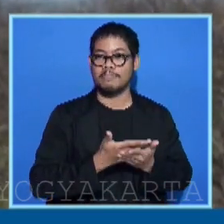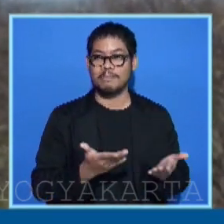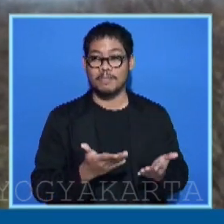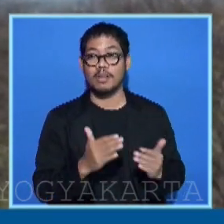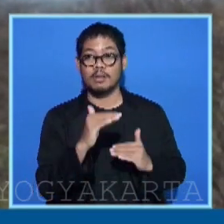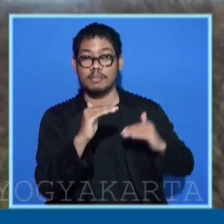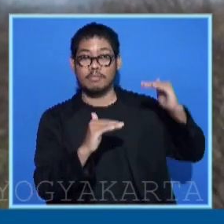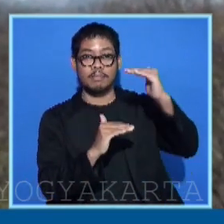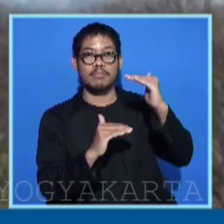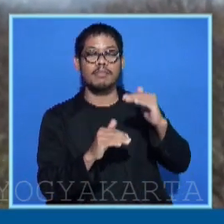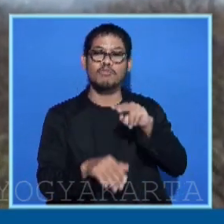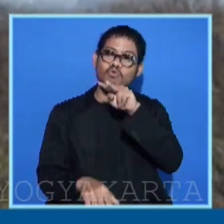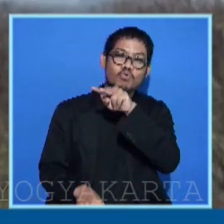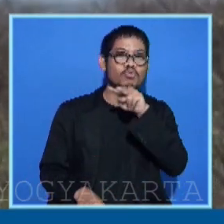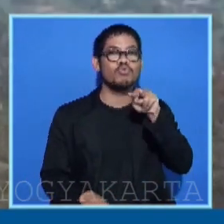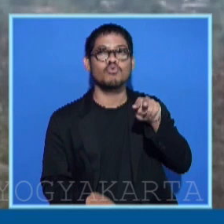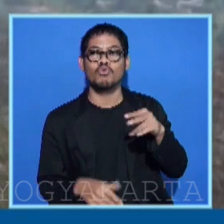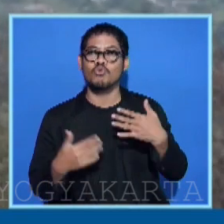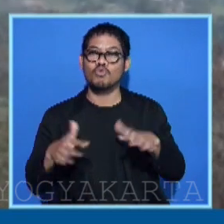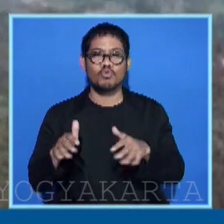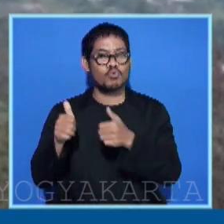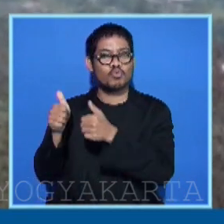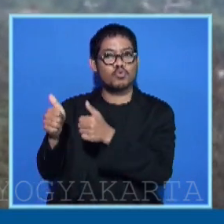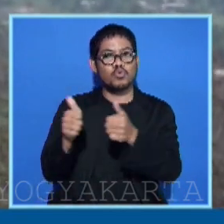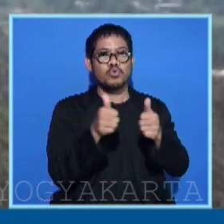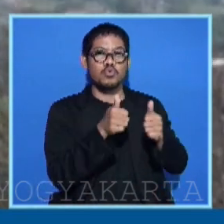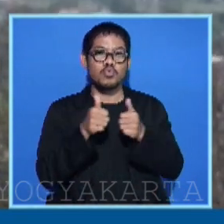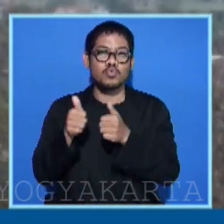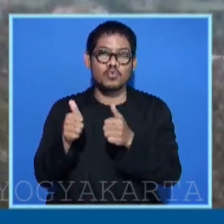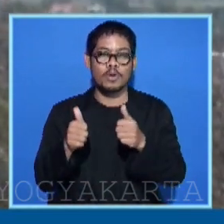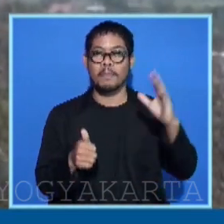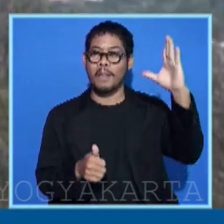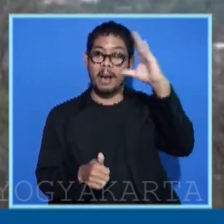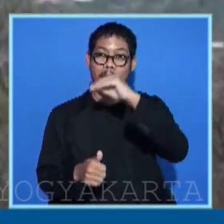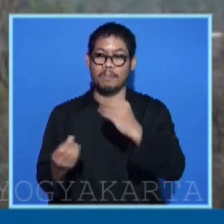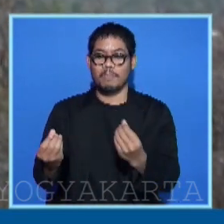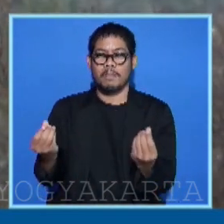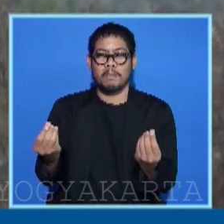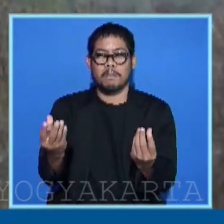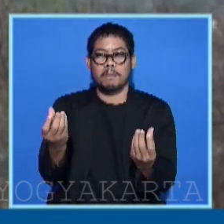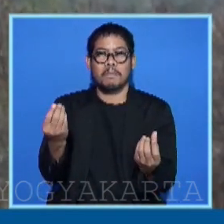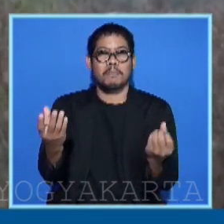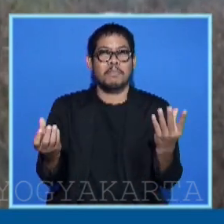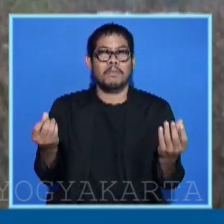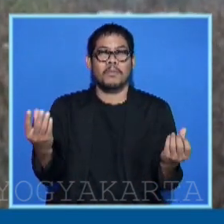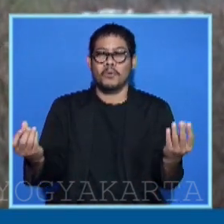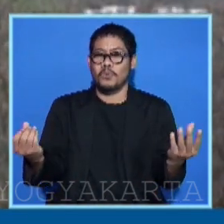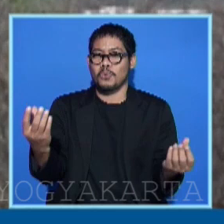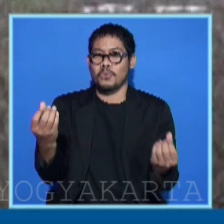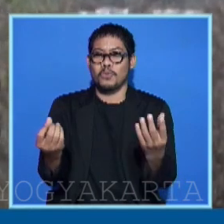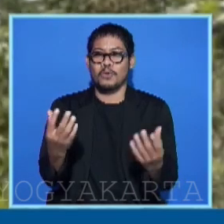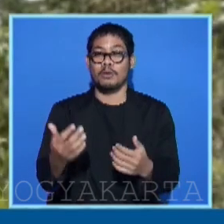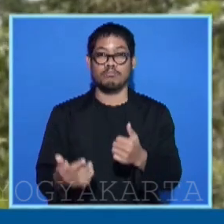wisatawan Alam ingkang Indah Lan menawi ndalu Ugi saget mirzanigar lapker liping lampu ingkang manten ing lalat dan sak ngadapi pun